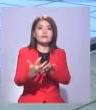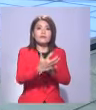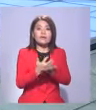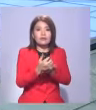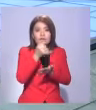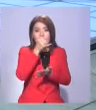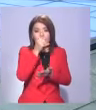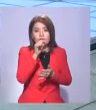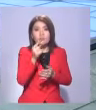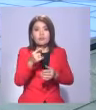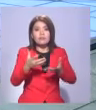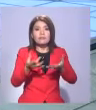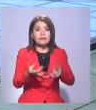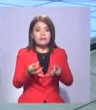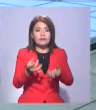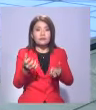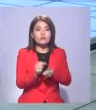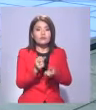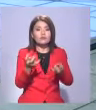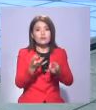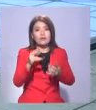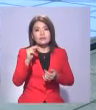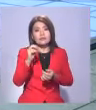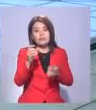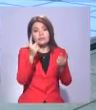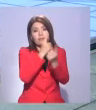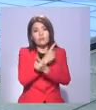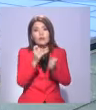деп қорқып отыр. Сондықтан өңірде төтенше жағдай жариялауды сұрайды.